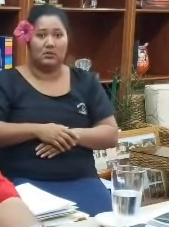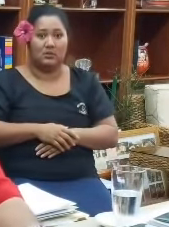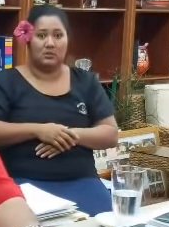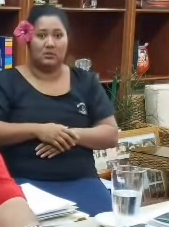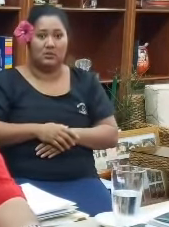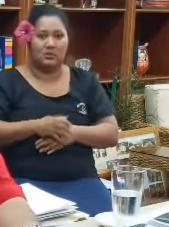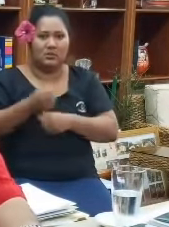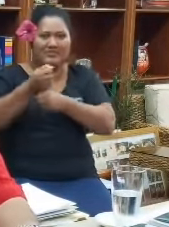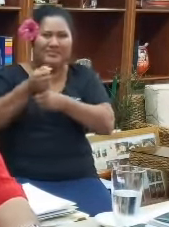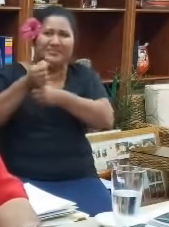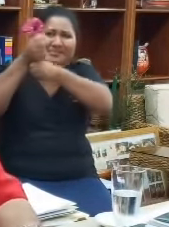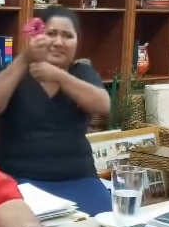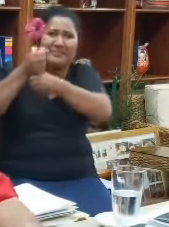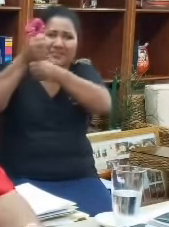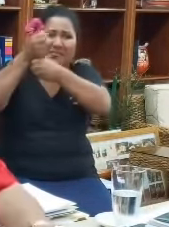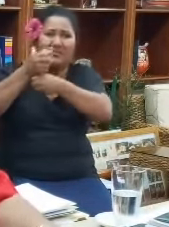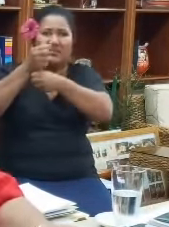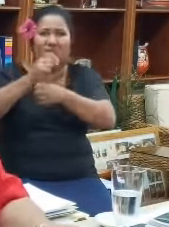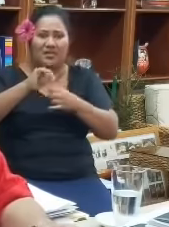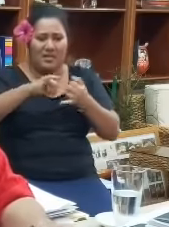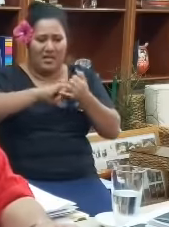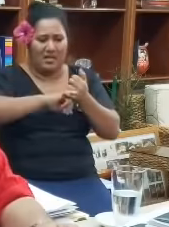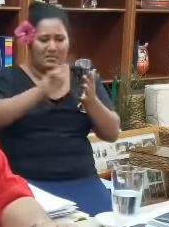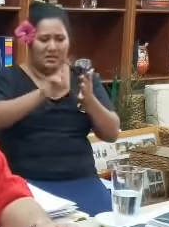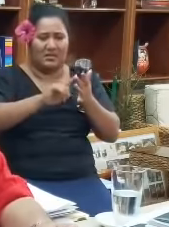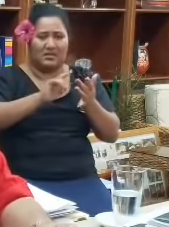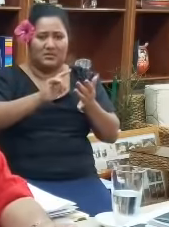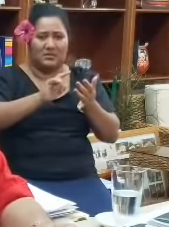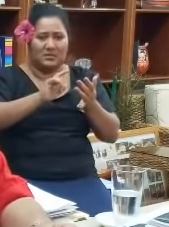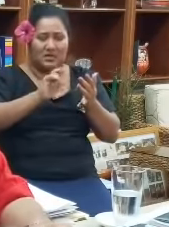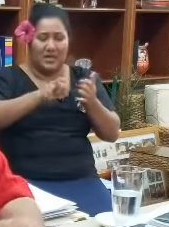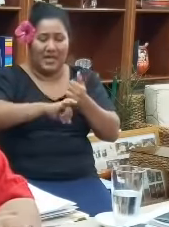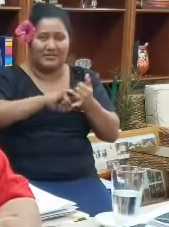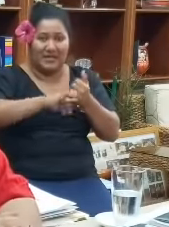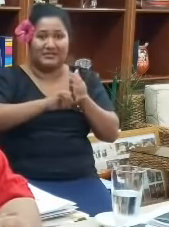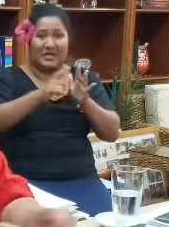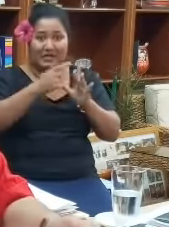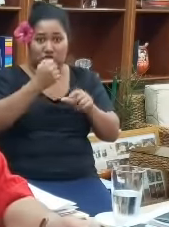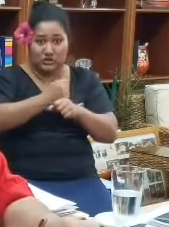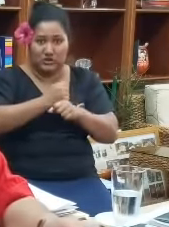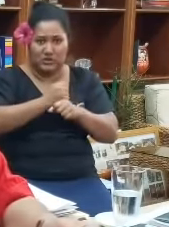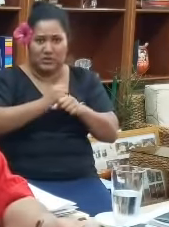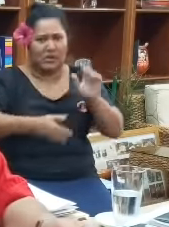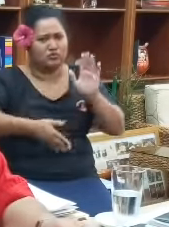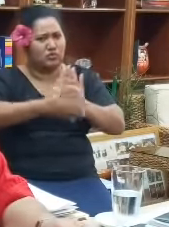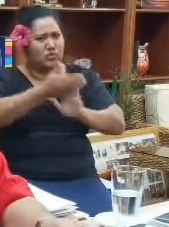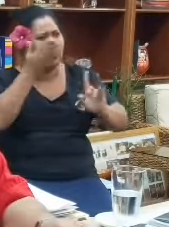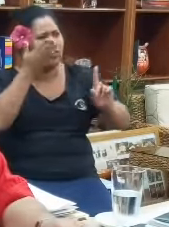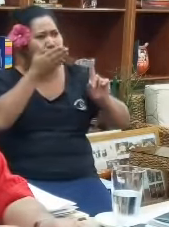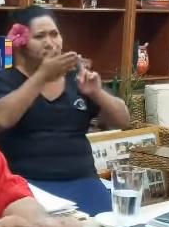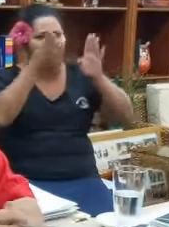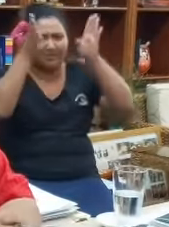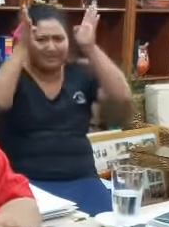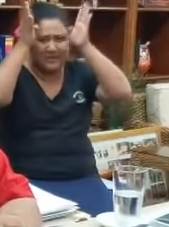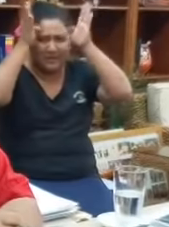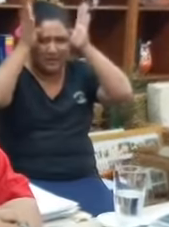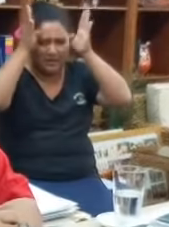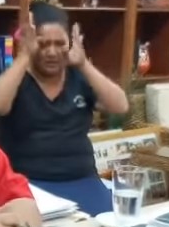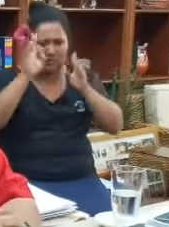e ele vai nga foi lena SSIT le amatanga ol vai yas banga ia tuli am malo malo ina ia tau fiel sai